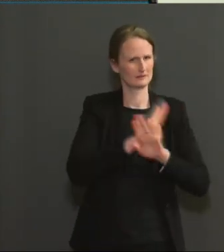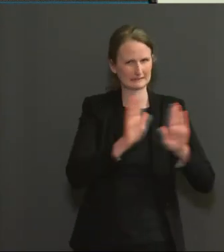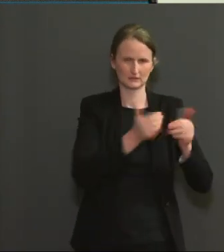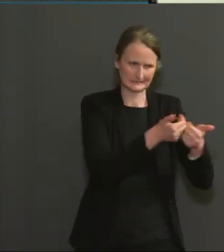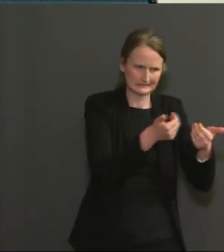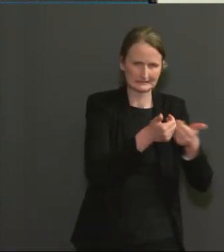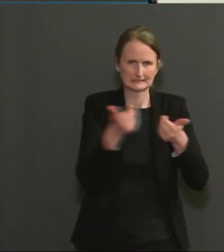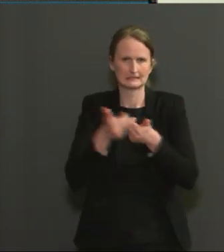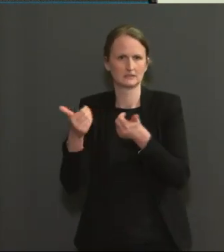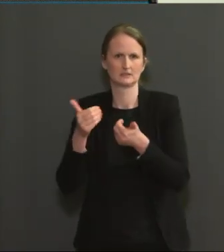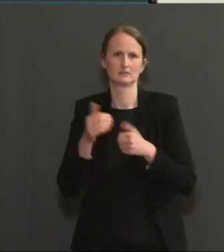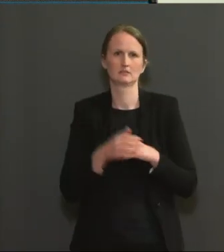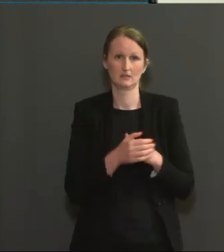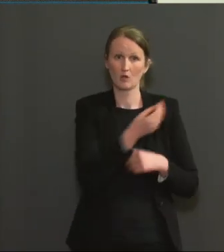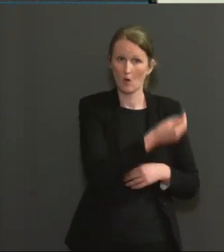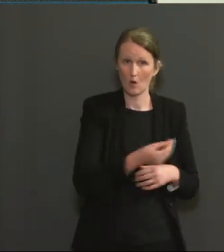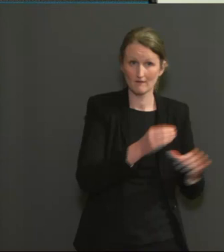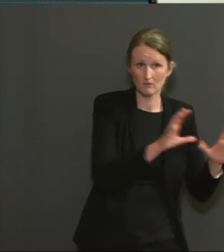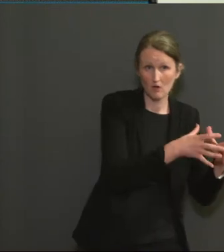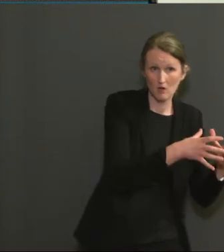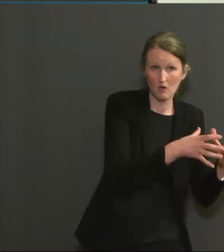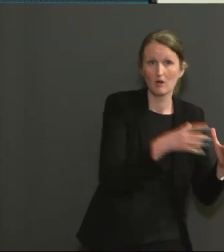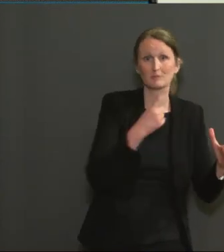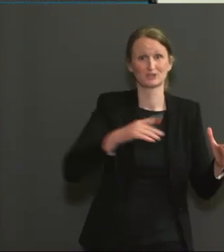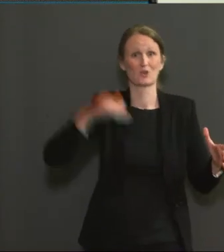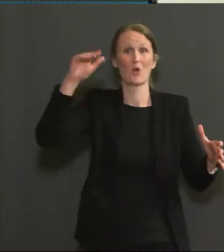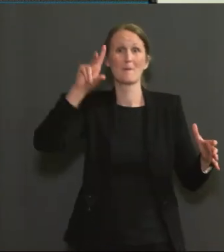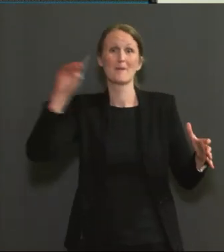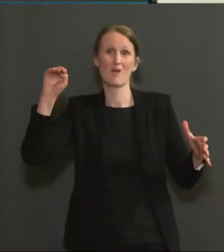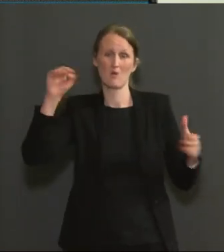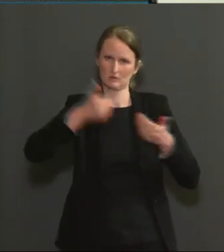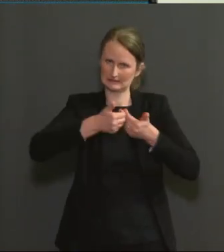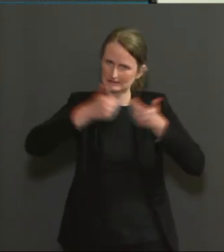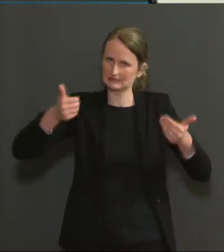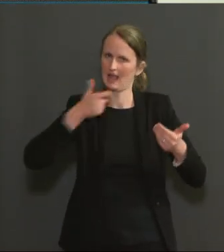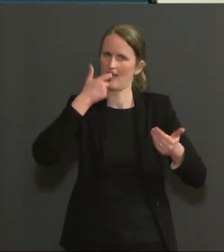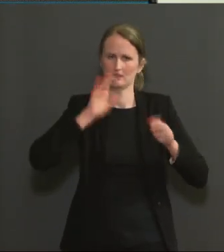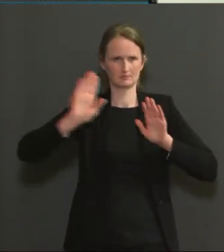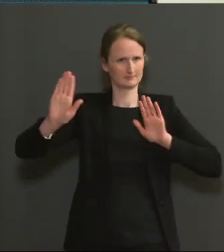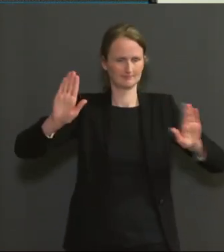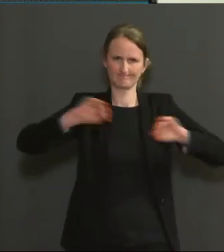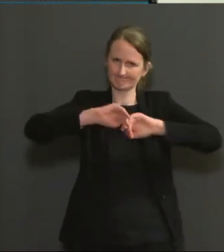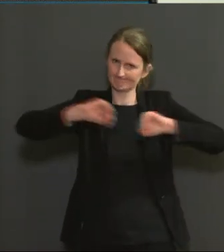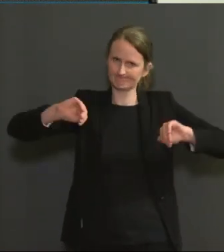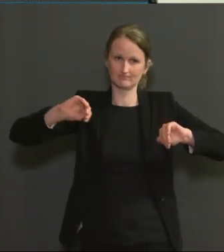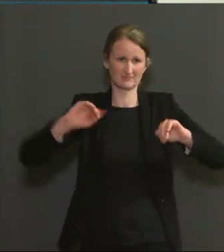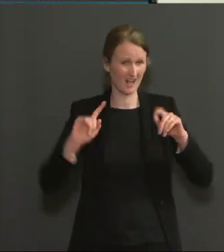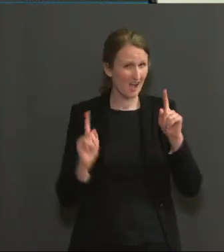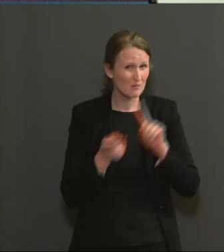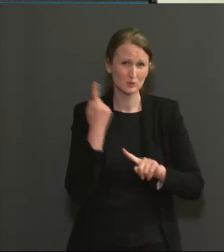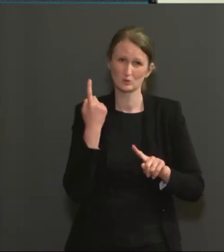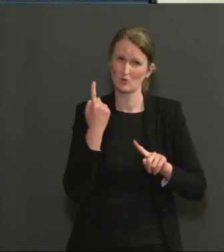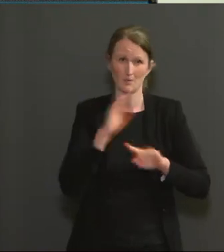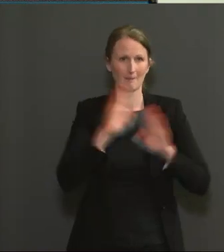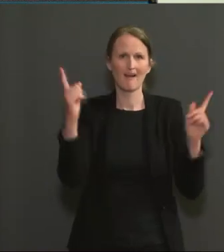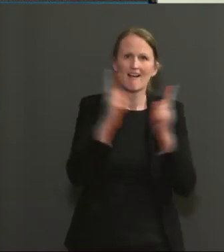potentiellement beaucoup plus fragile que sont les grands-parents et vous savez si on en parle c'est entre autres parce que les fêtes sont à quelques semaines devant nous et que